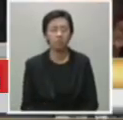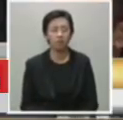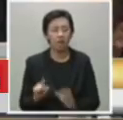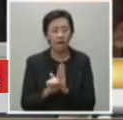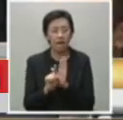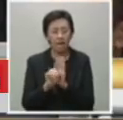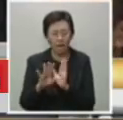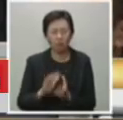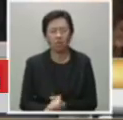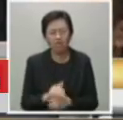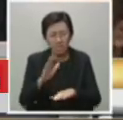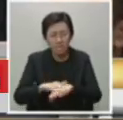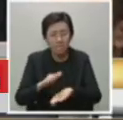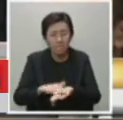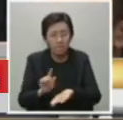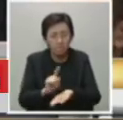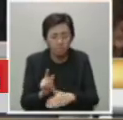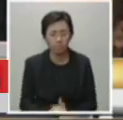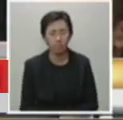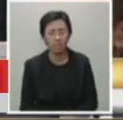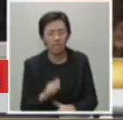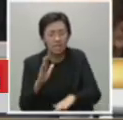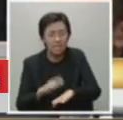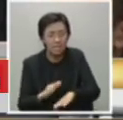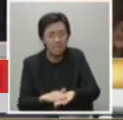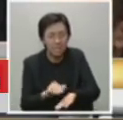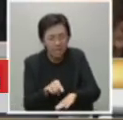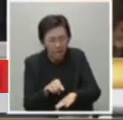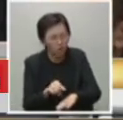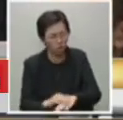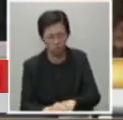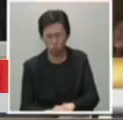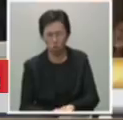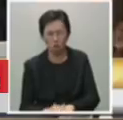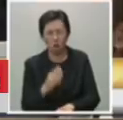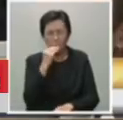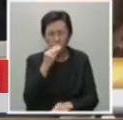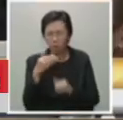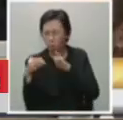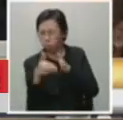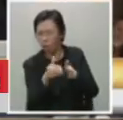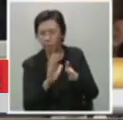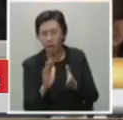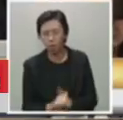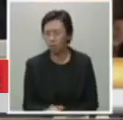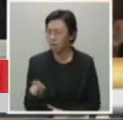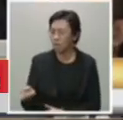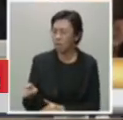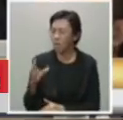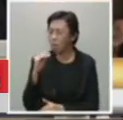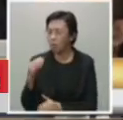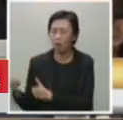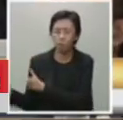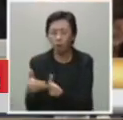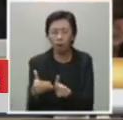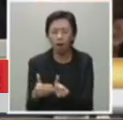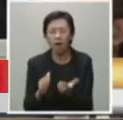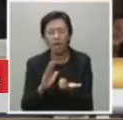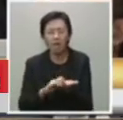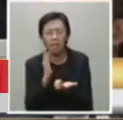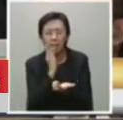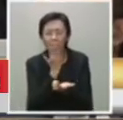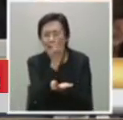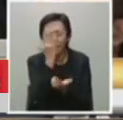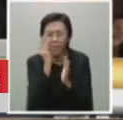านตักเตือนผู้อภิปรายบอกว่าอย่าใช้คำเสียดสีกลับแล้วทางนู้นพูดมาเรื่องอะไรคอสเมติกอะไรตะ